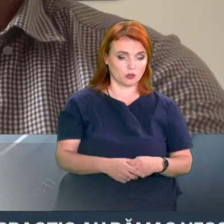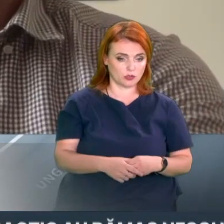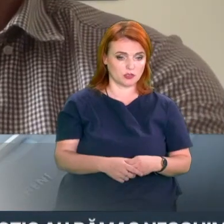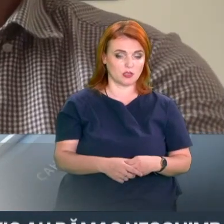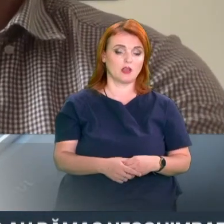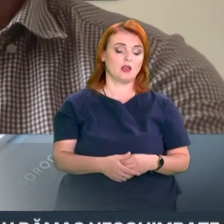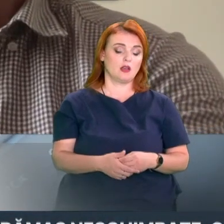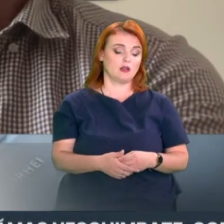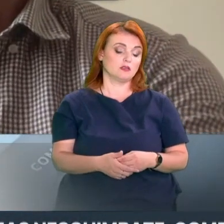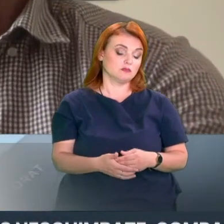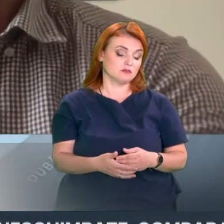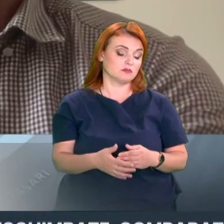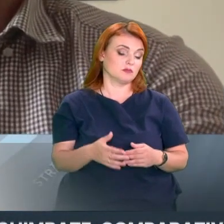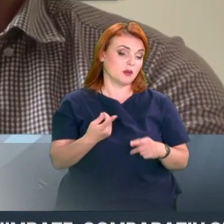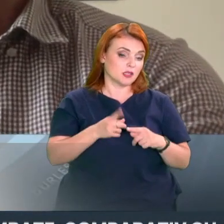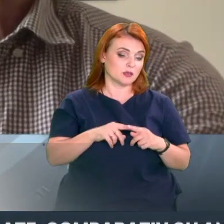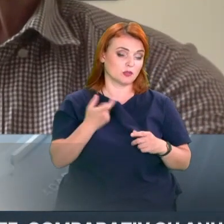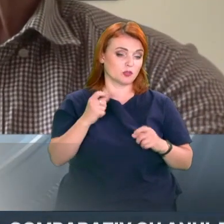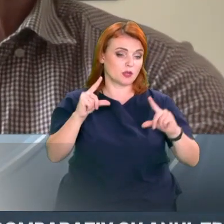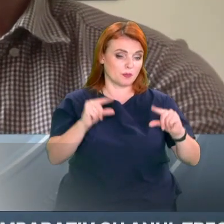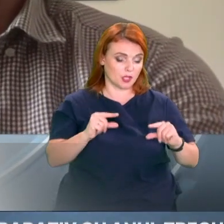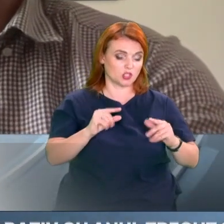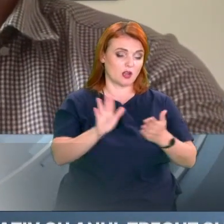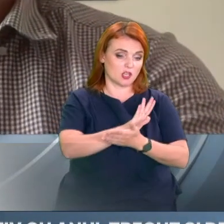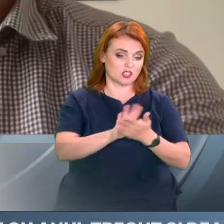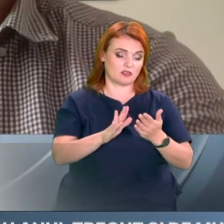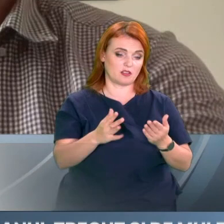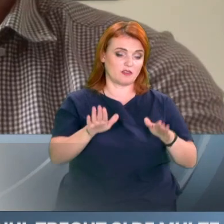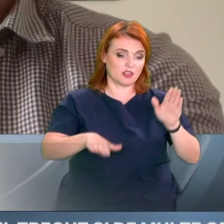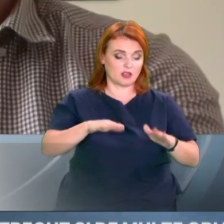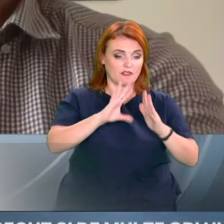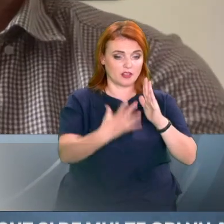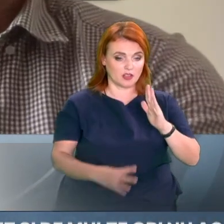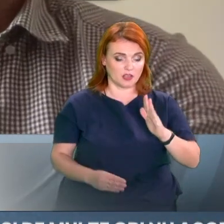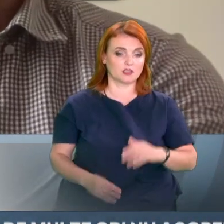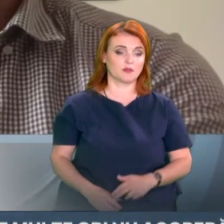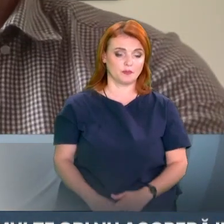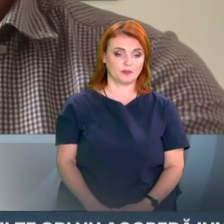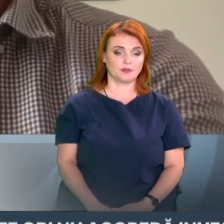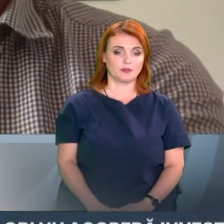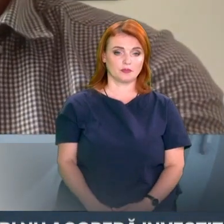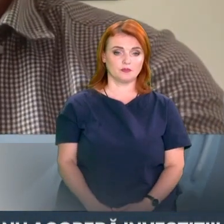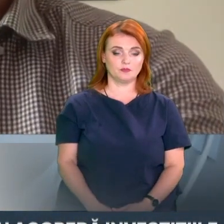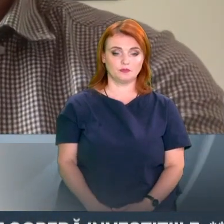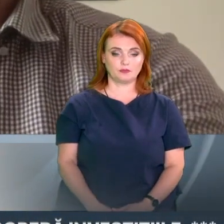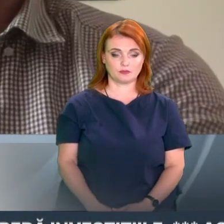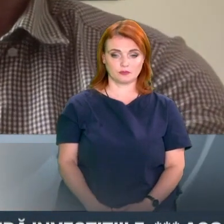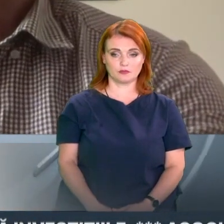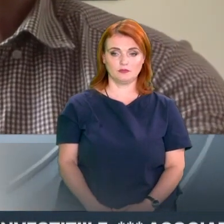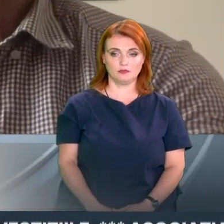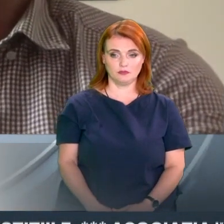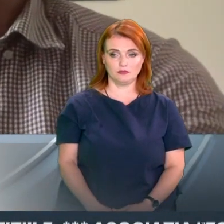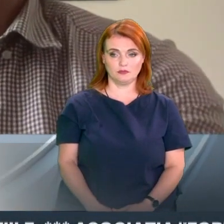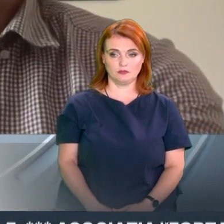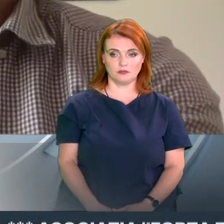înaltă calitate. Însă e necesar ca să asigurăm irigația și fertilizarea la nivelul cuvenit pentru a avea și cantitate, dar